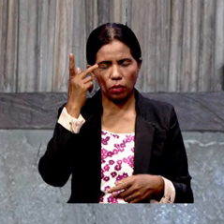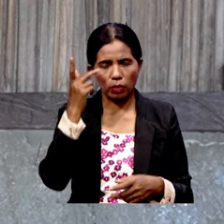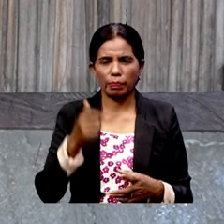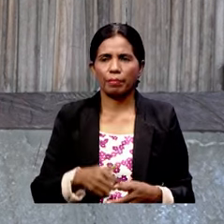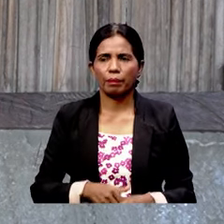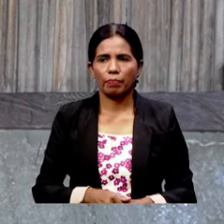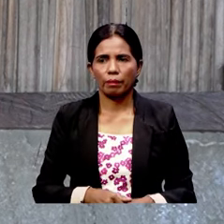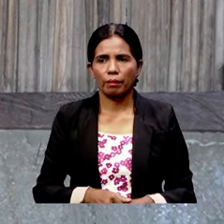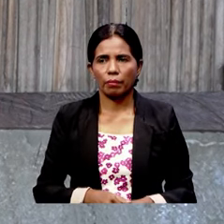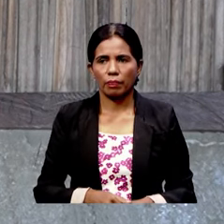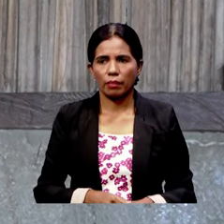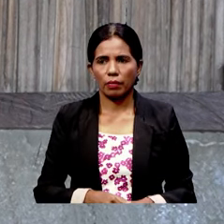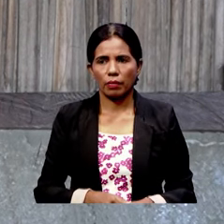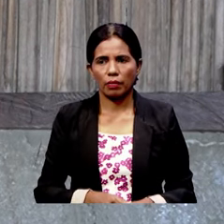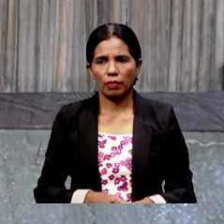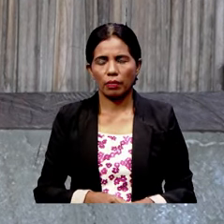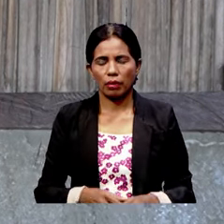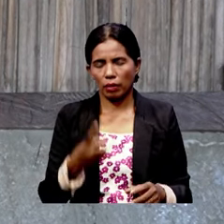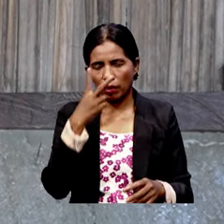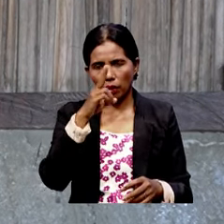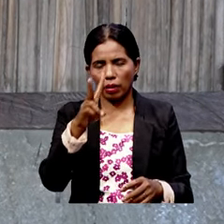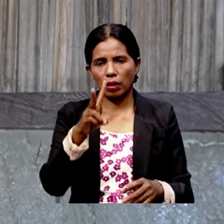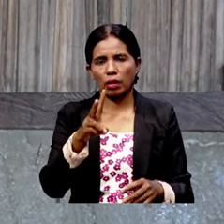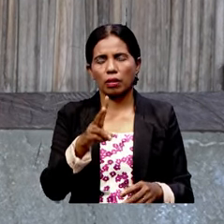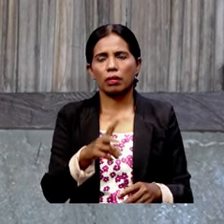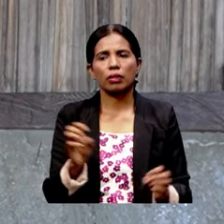Basin si tehare na mo tila hare si mo tehare hare.